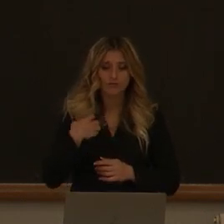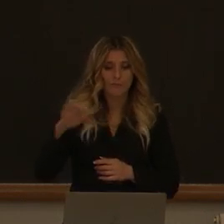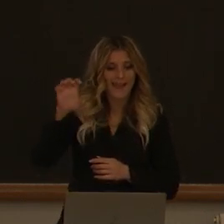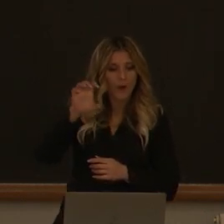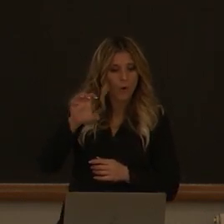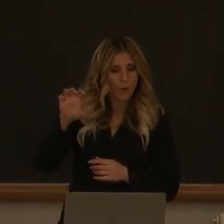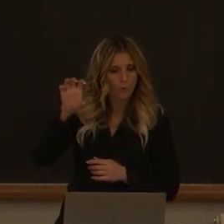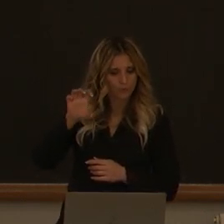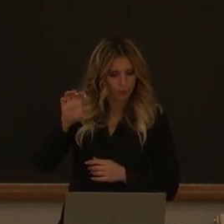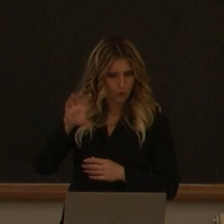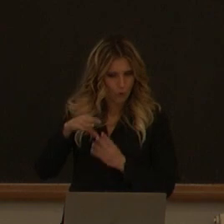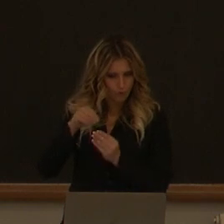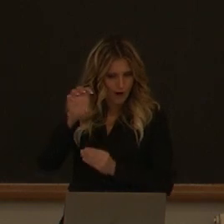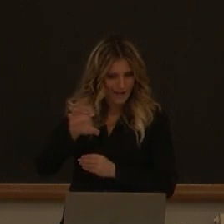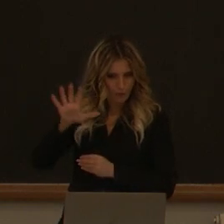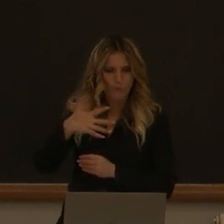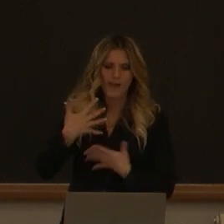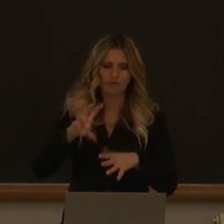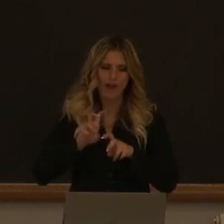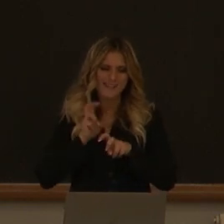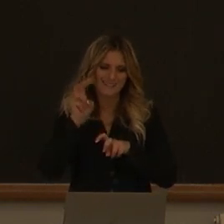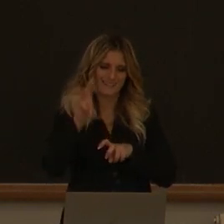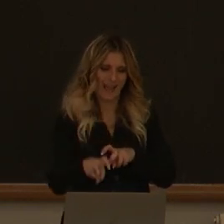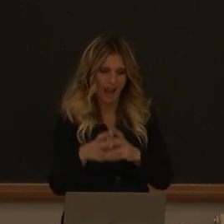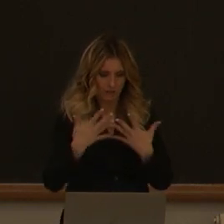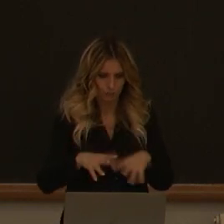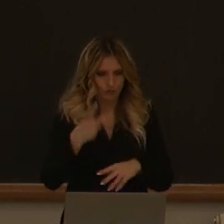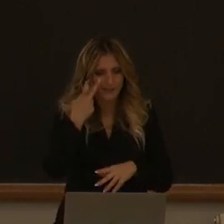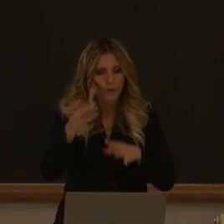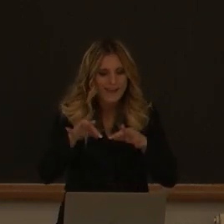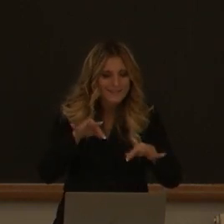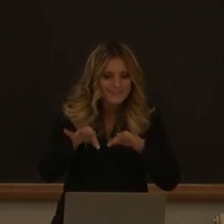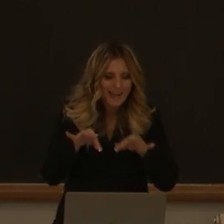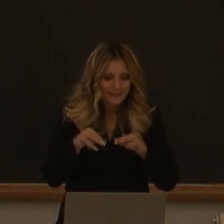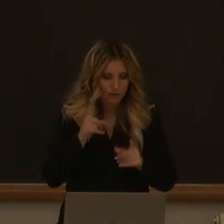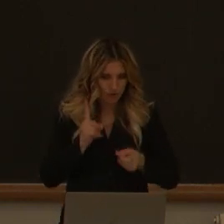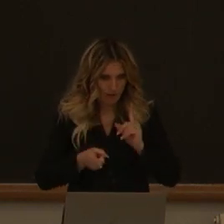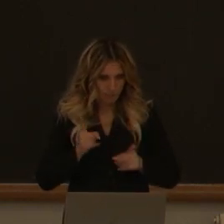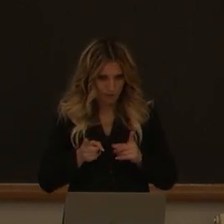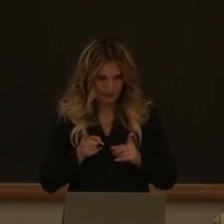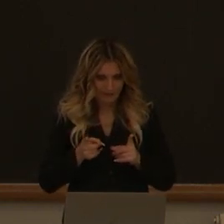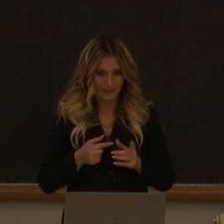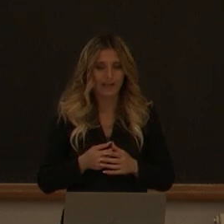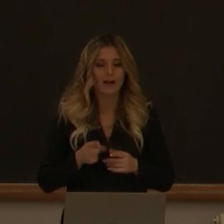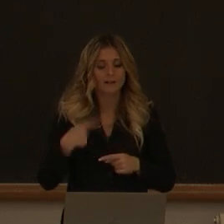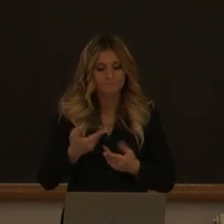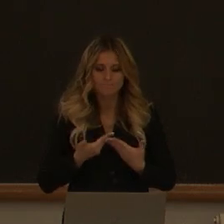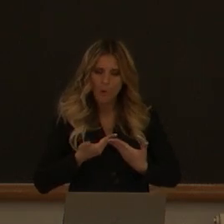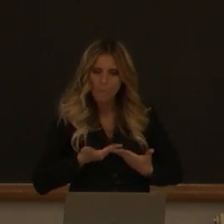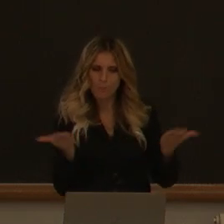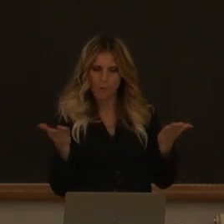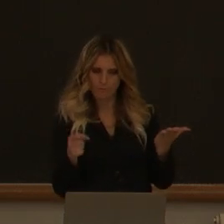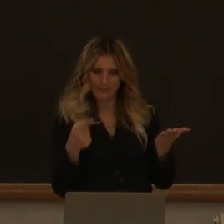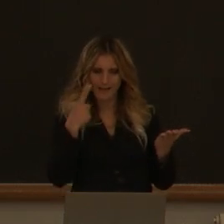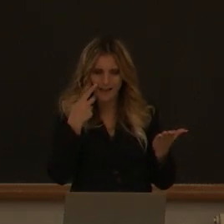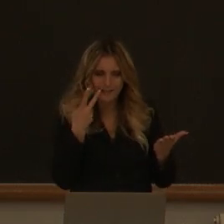ha fatto un salto perlomeno nella strategia politica, pubblicando quello che è stato definito